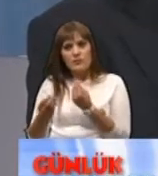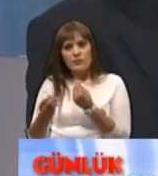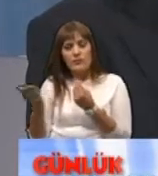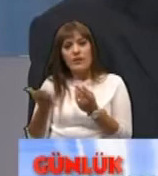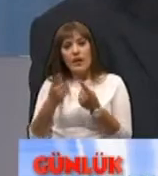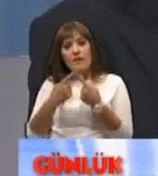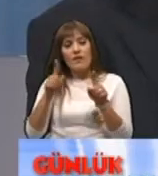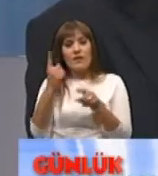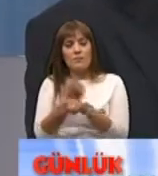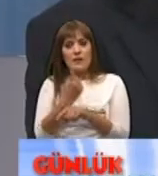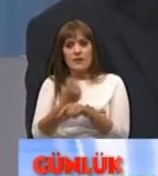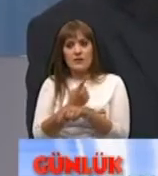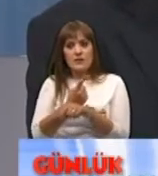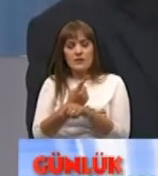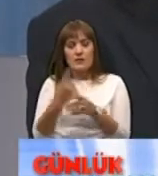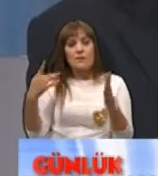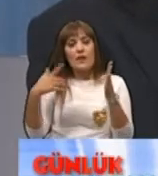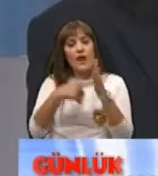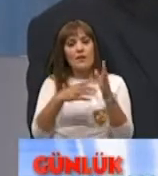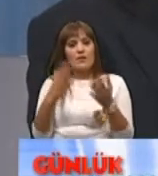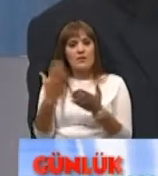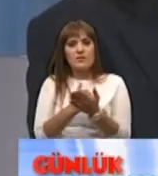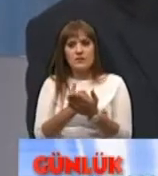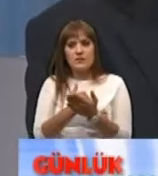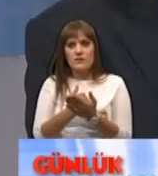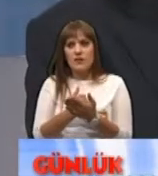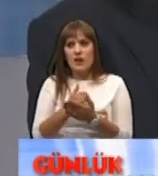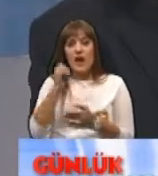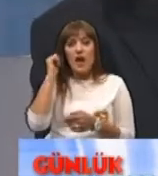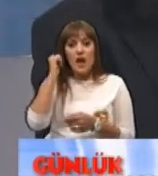daha farklı bir vizyon kazandı.